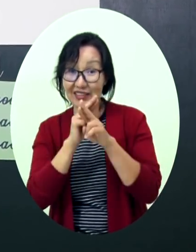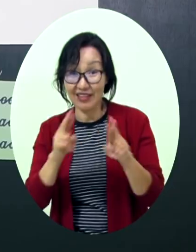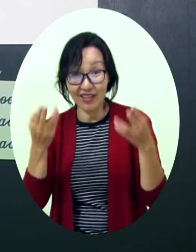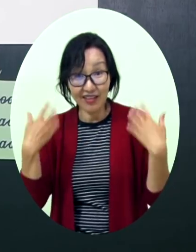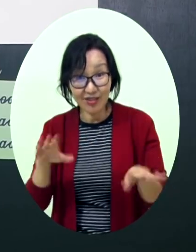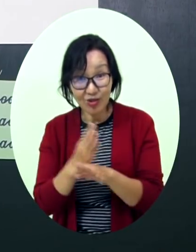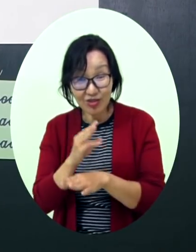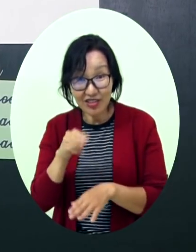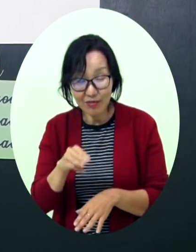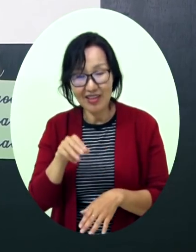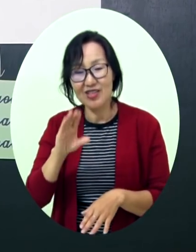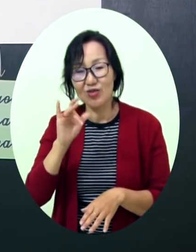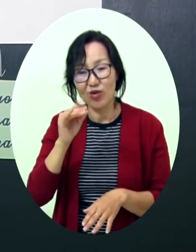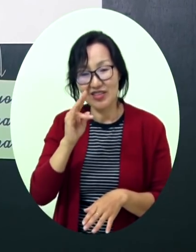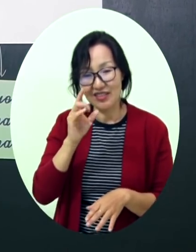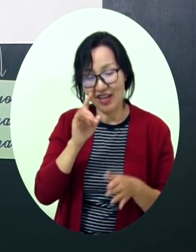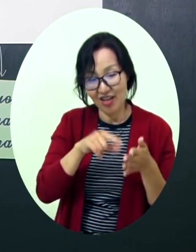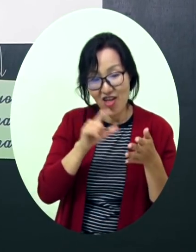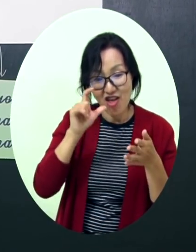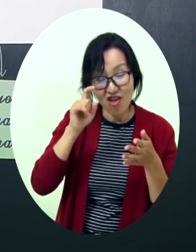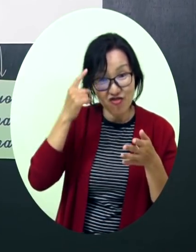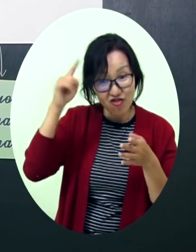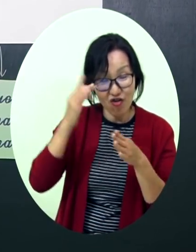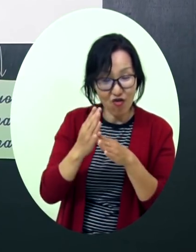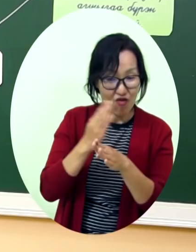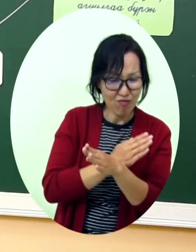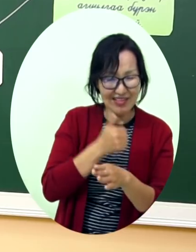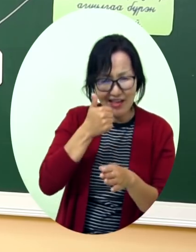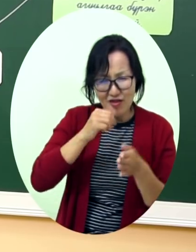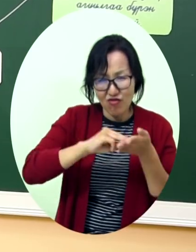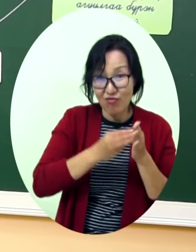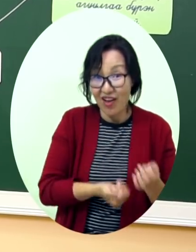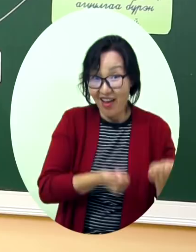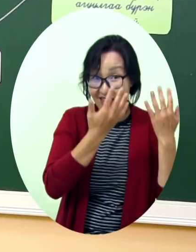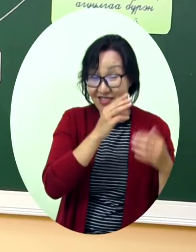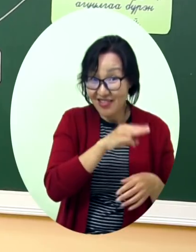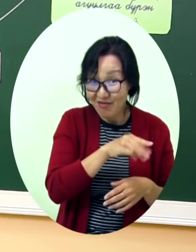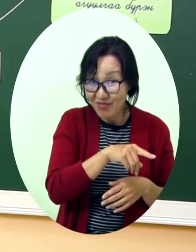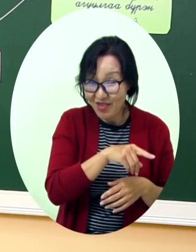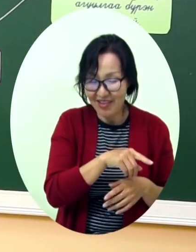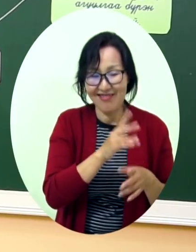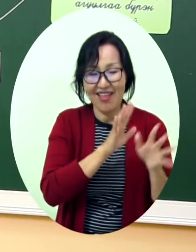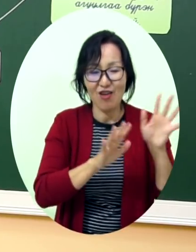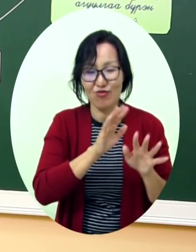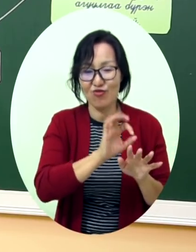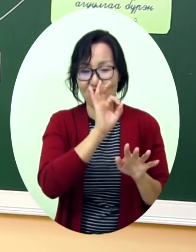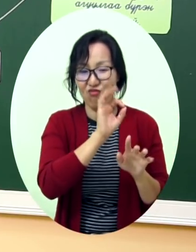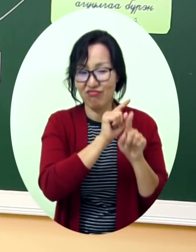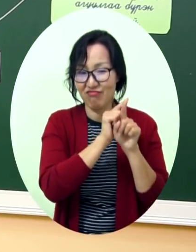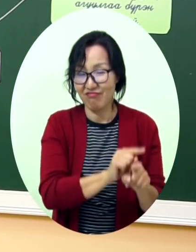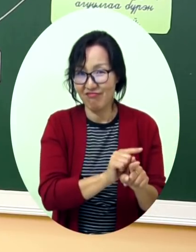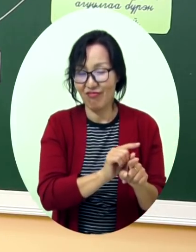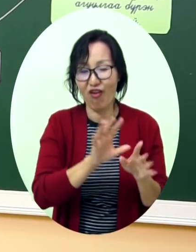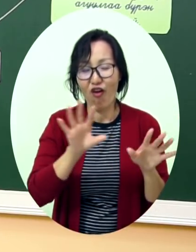харлаа. Тэгэхээр сурагч Нарангийн хувьд их зохиохийнхоо өмнө маш сайн төлөвлөгөө гаргаж бичсэн учраас найрвлагын